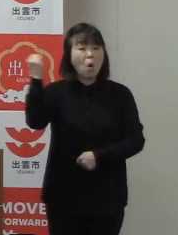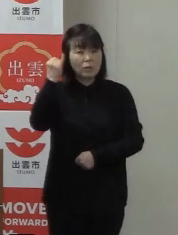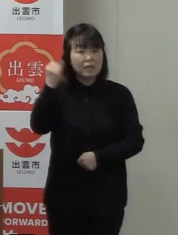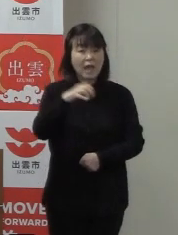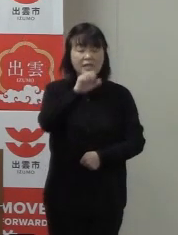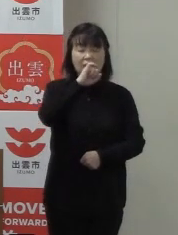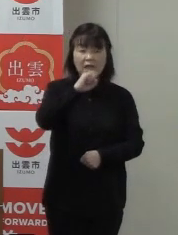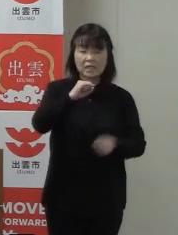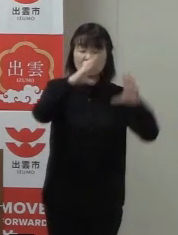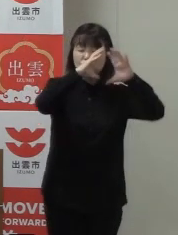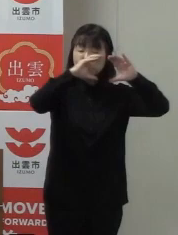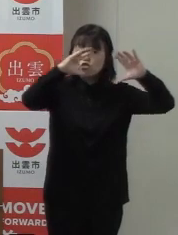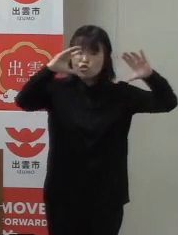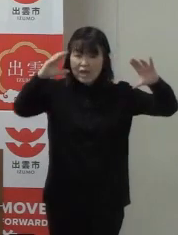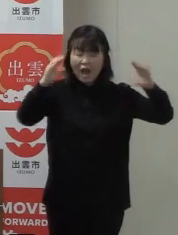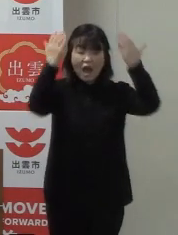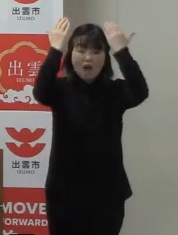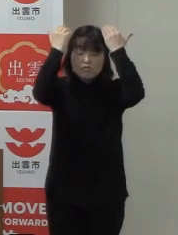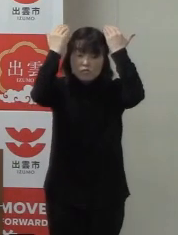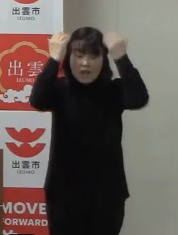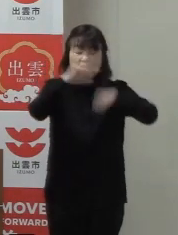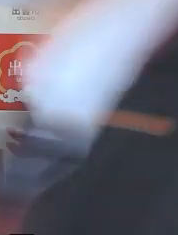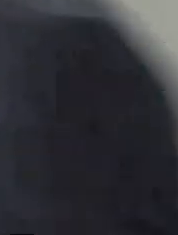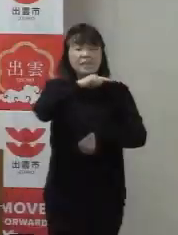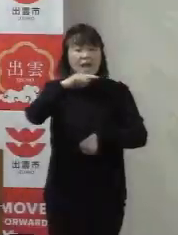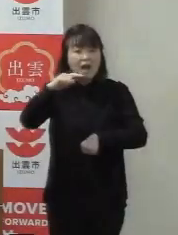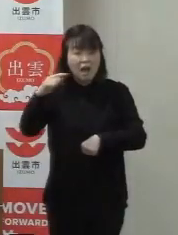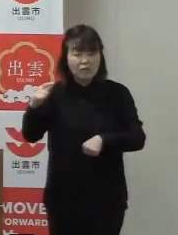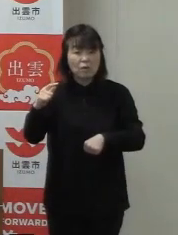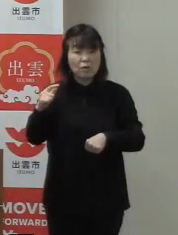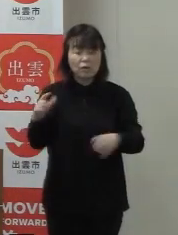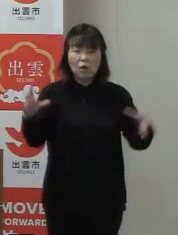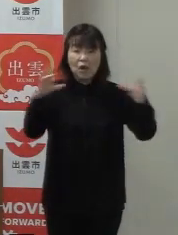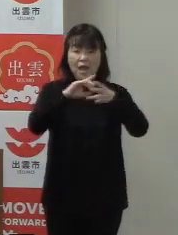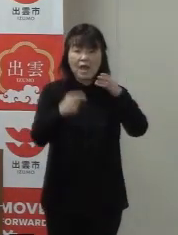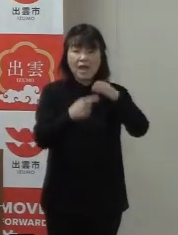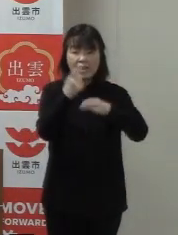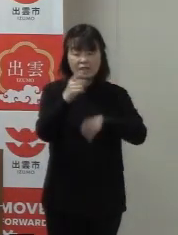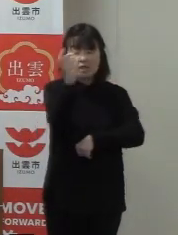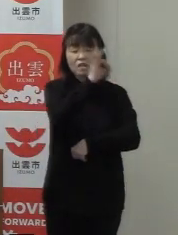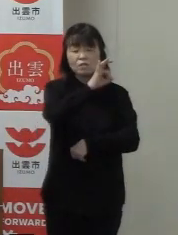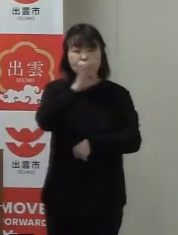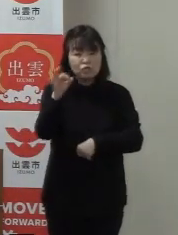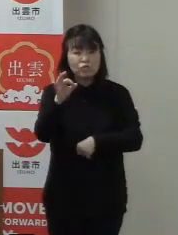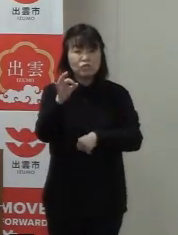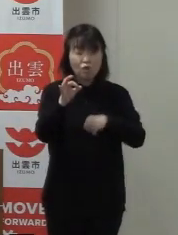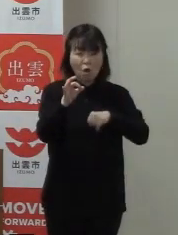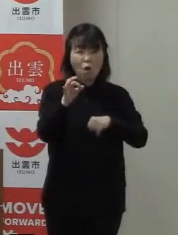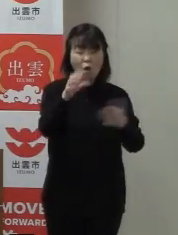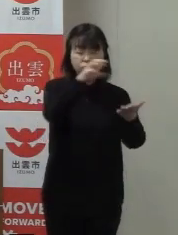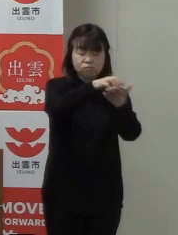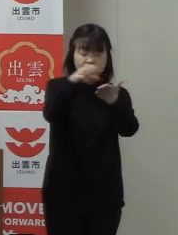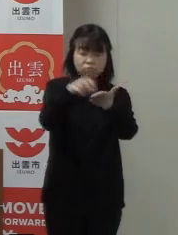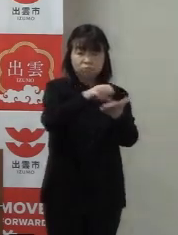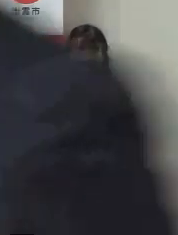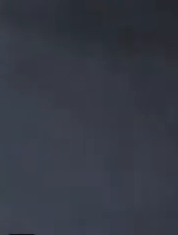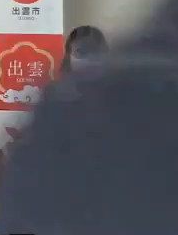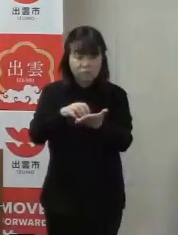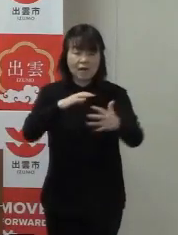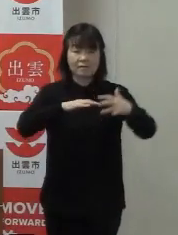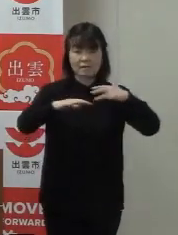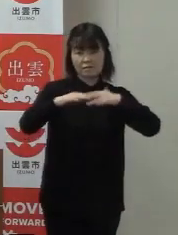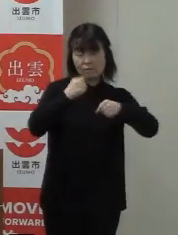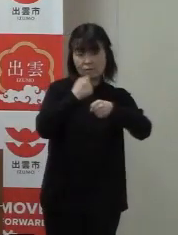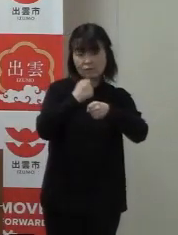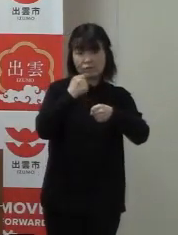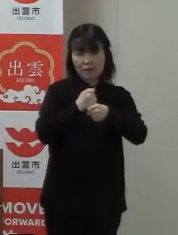うさぎ、その他さまざまな縁起物を散りばめたデザインとなっています。